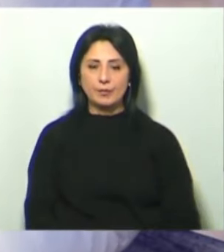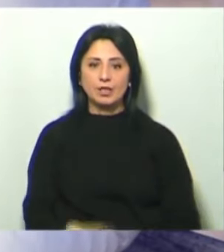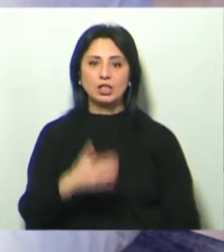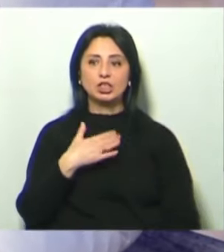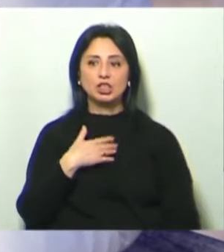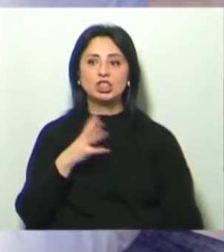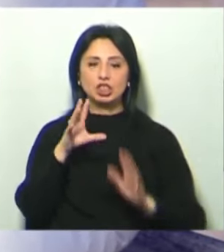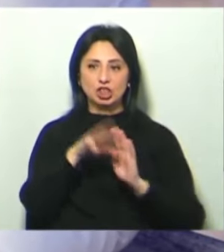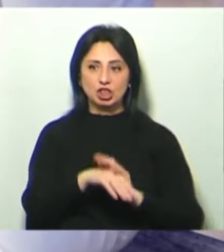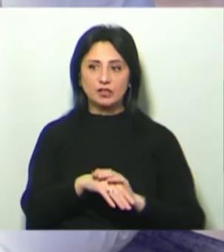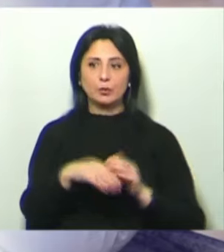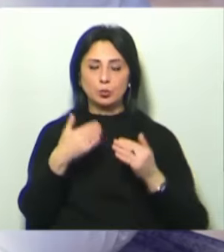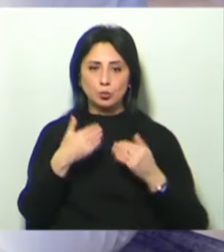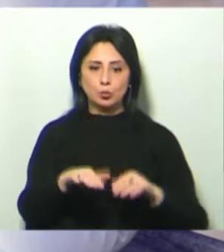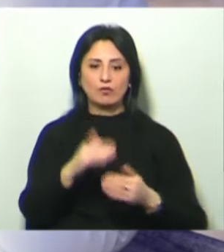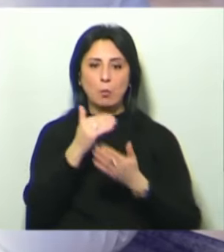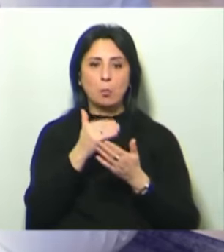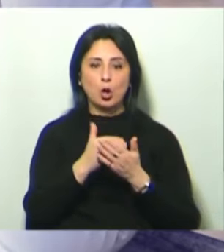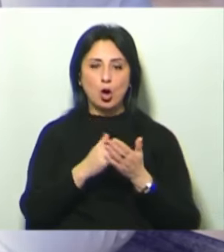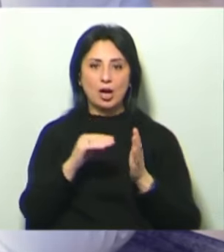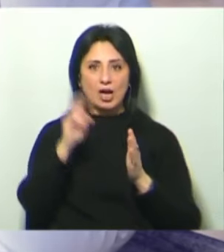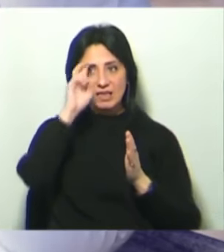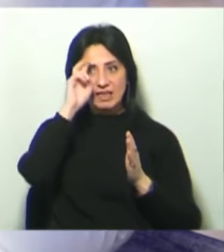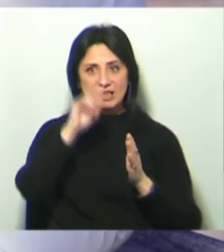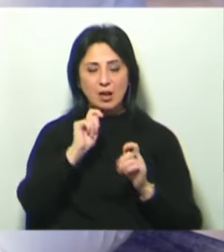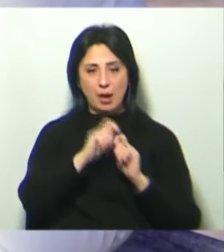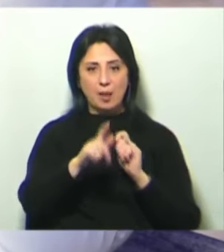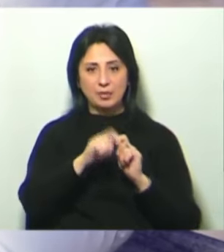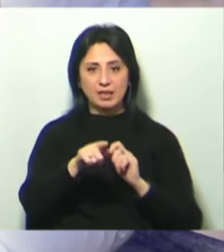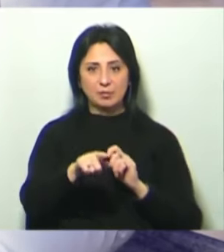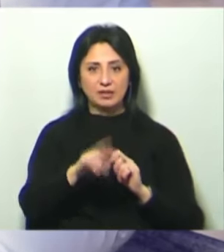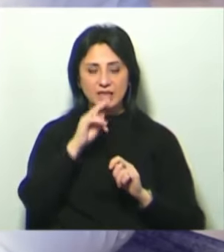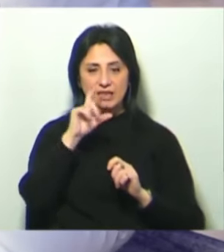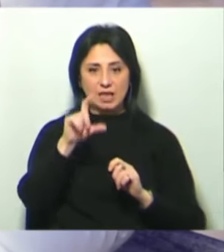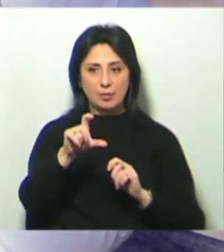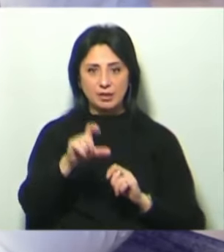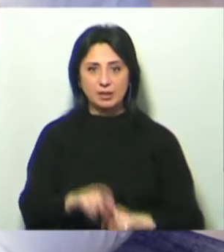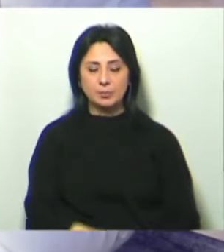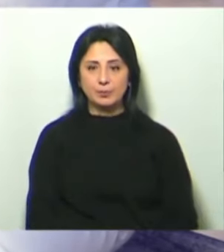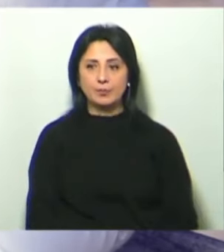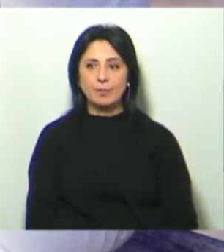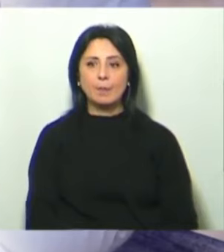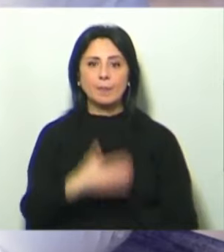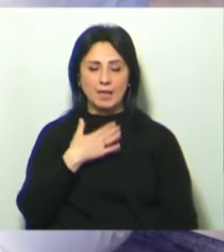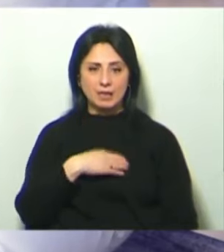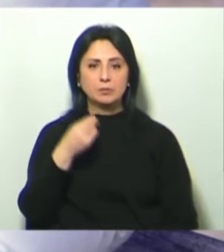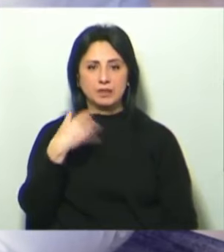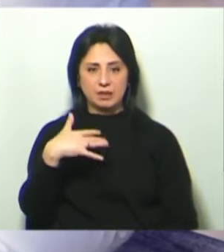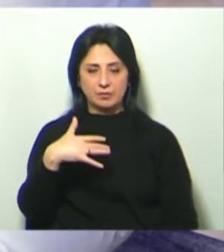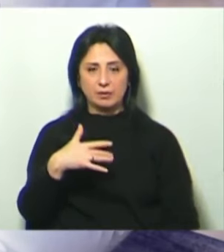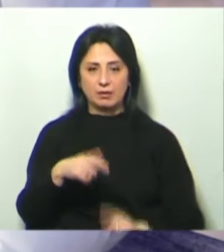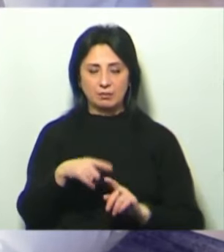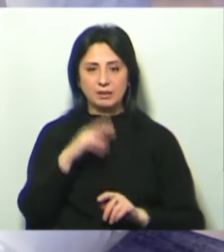და ჩავერთეთ მეხსეულად პროგრამაში, სახელმწიფო აფინანსებს ამ წამალს. საკმაოდ